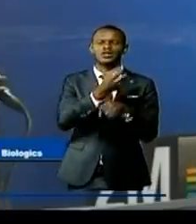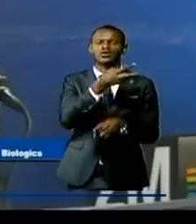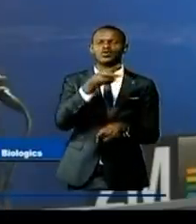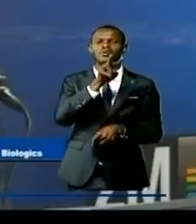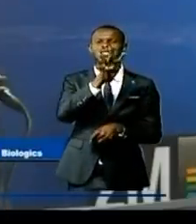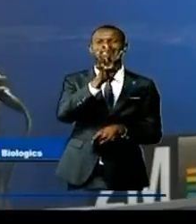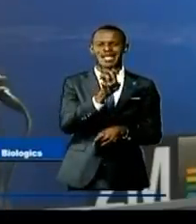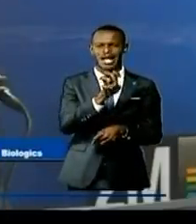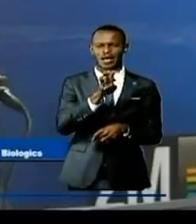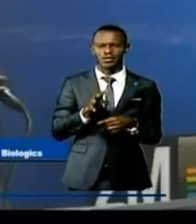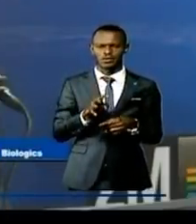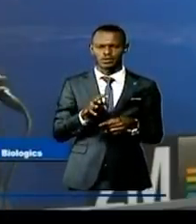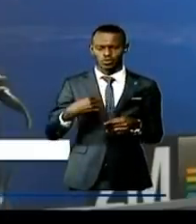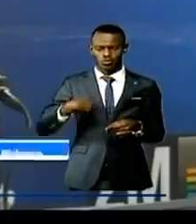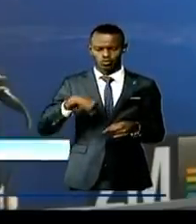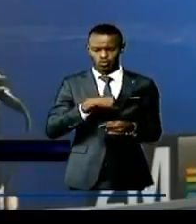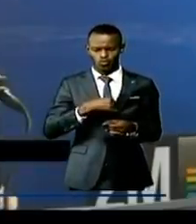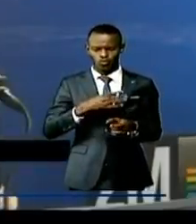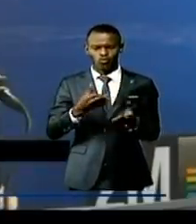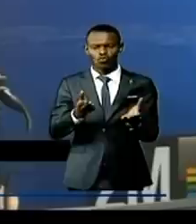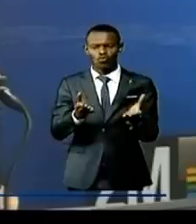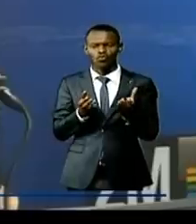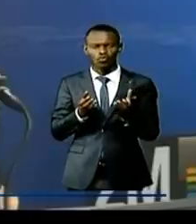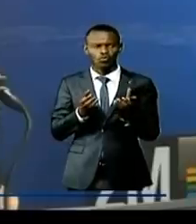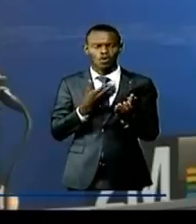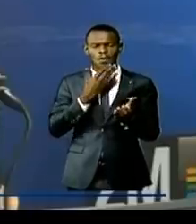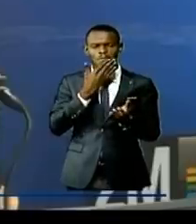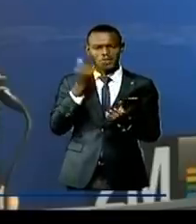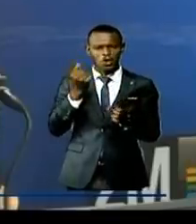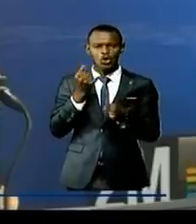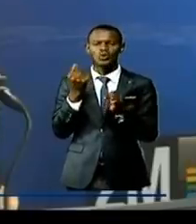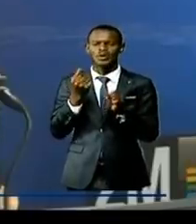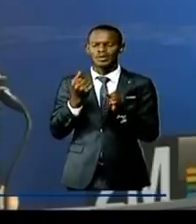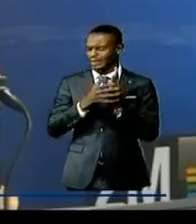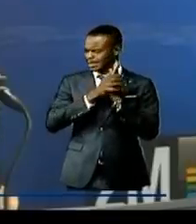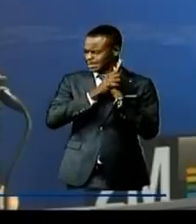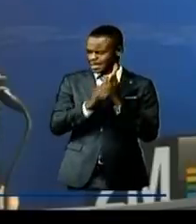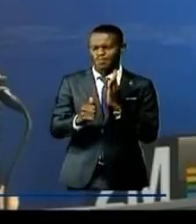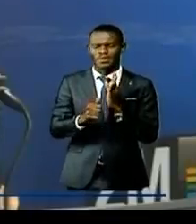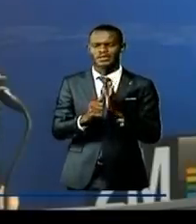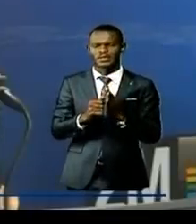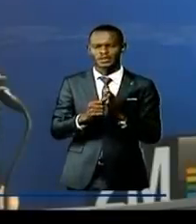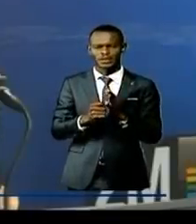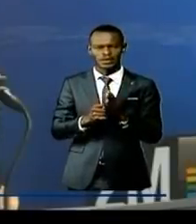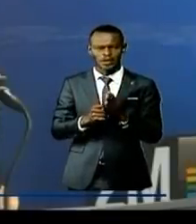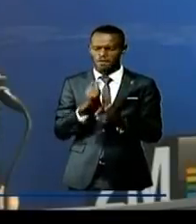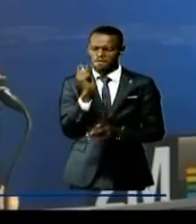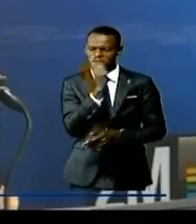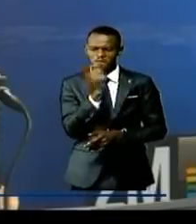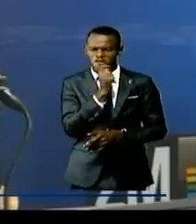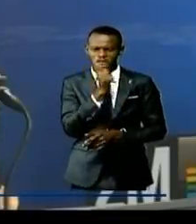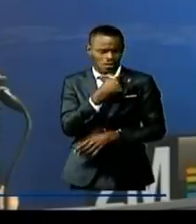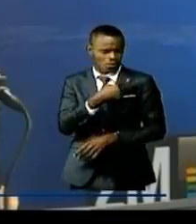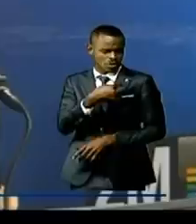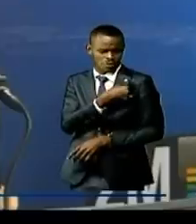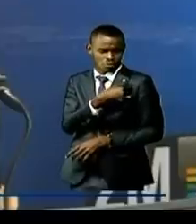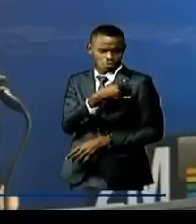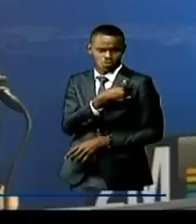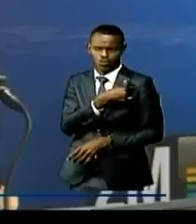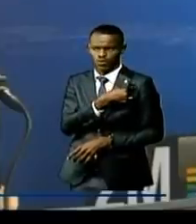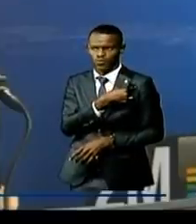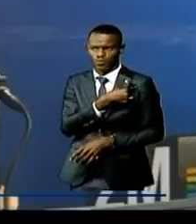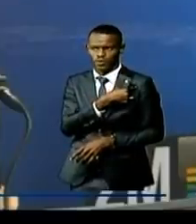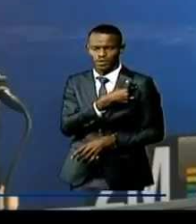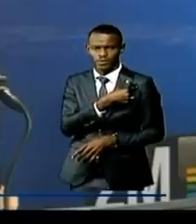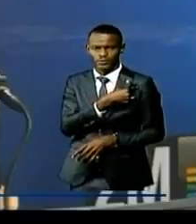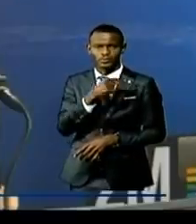Et là, je m'explique. Le Maroc est capable de fournir les 60% ou sera capable